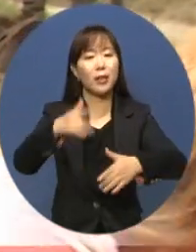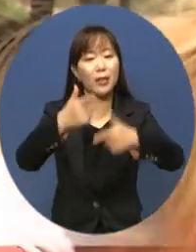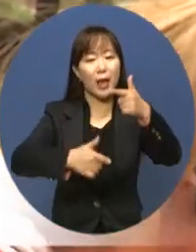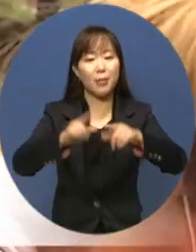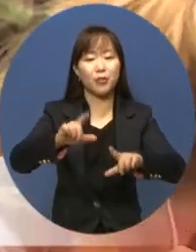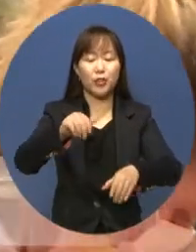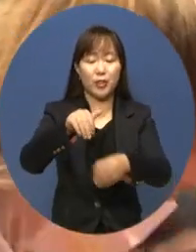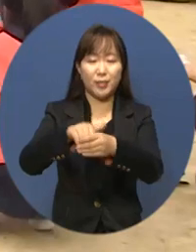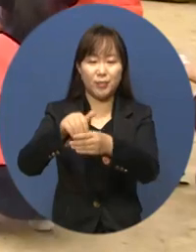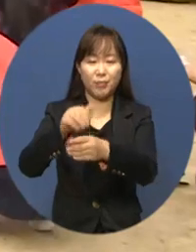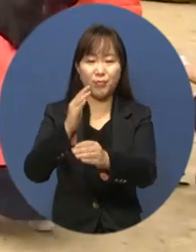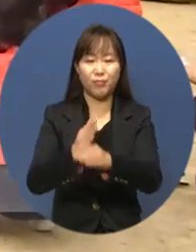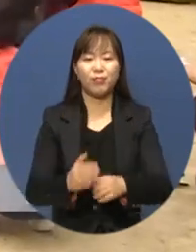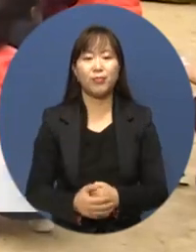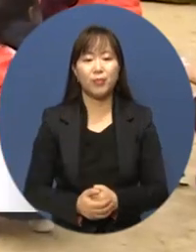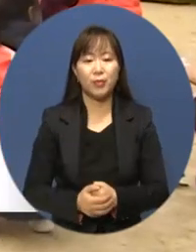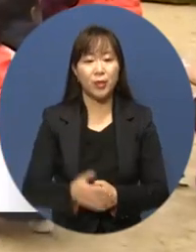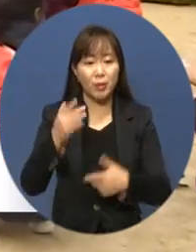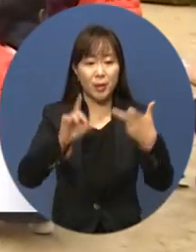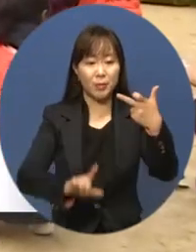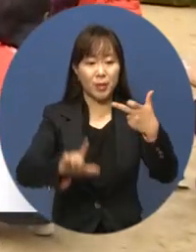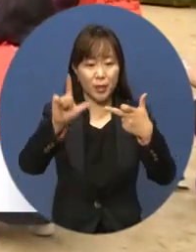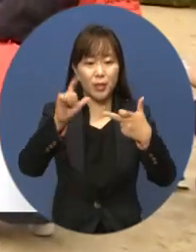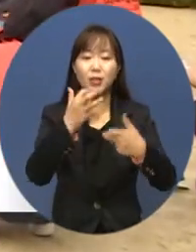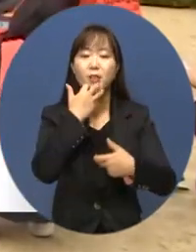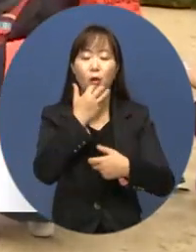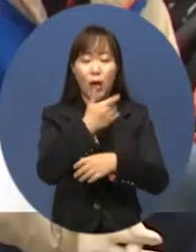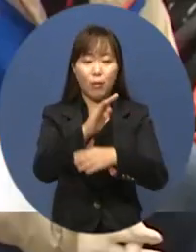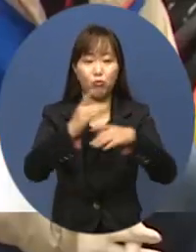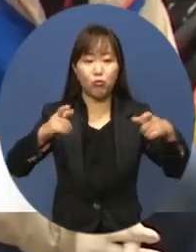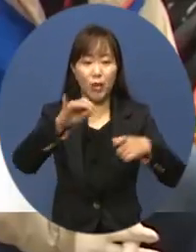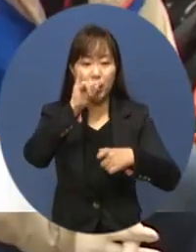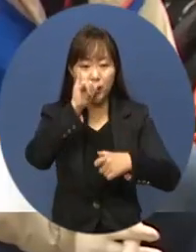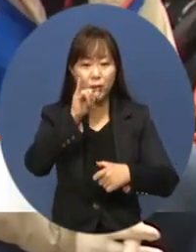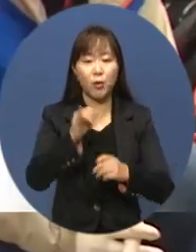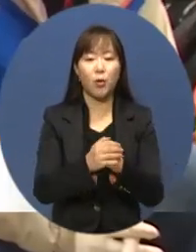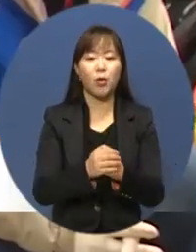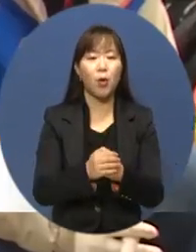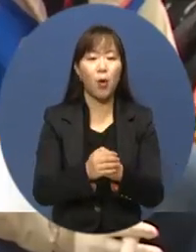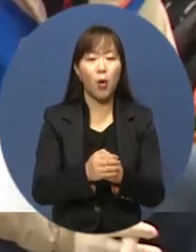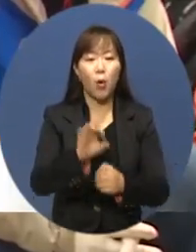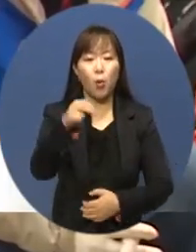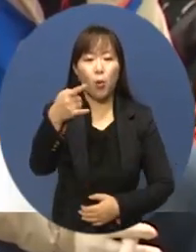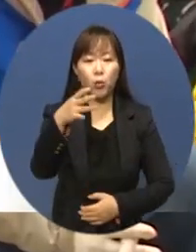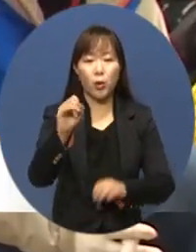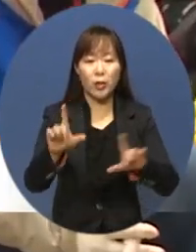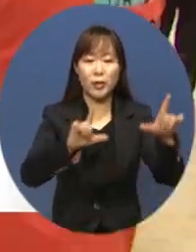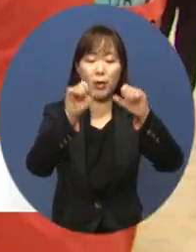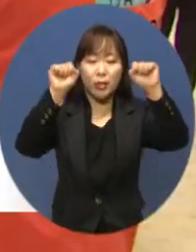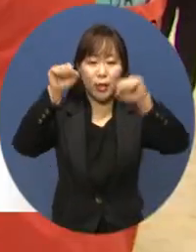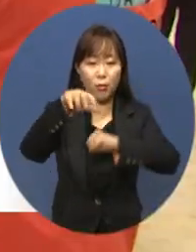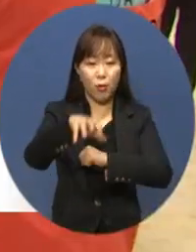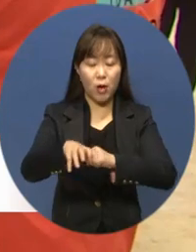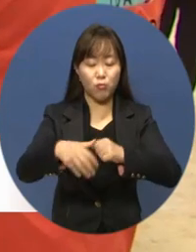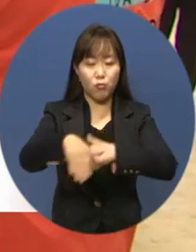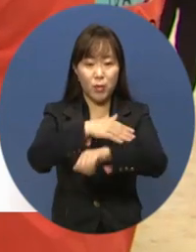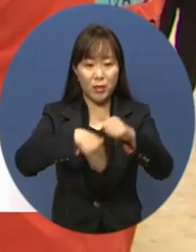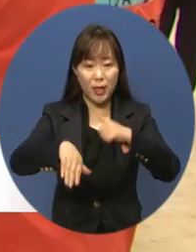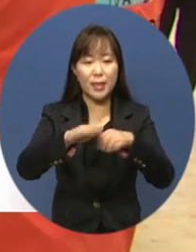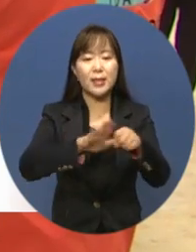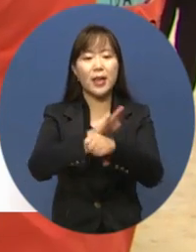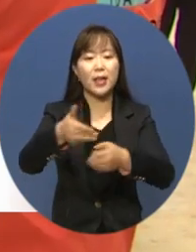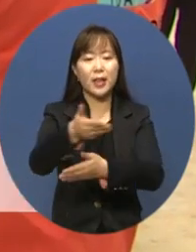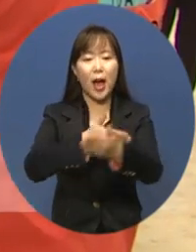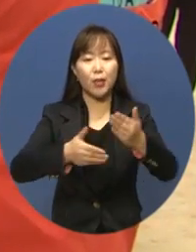심고 있습니다. 지난 17일 서울 강북구에 위치한 오동생활체육관 인근에서 진행된 사랑나눔데이